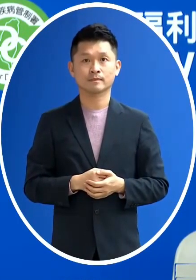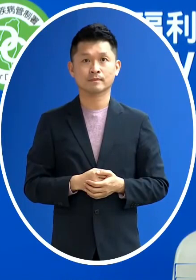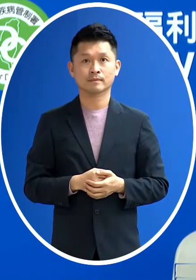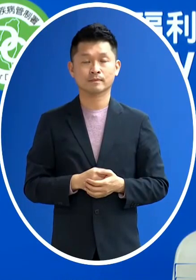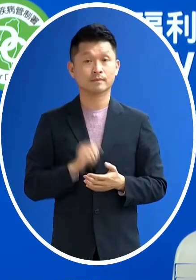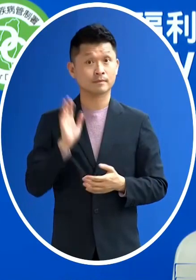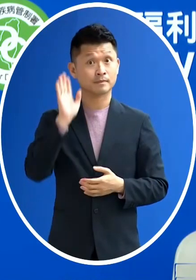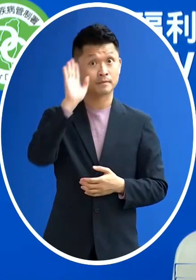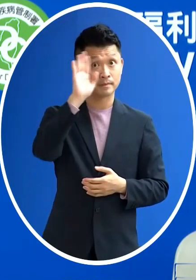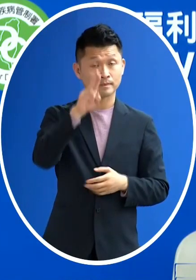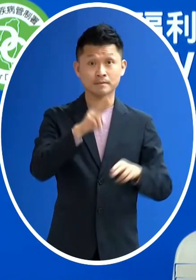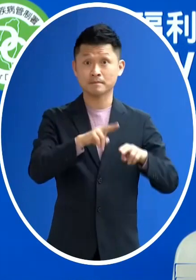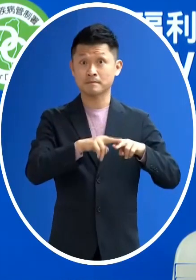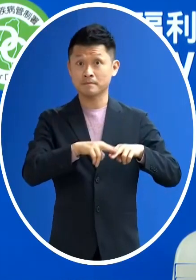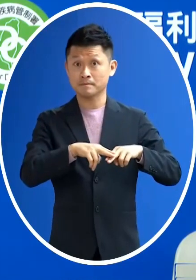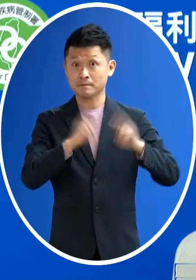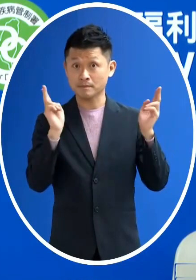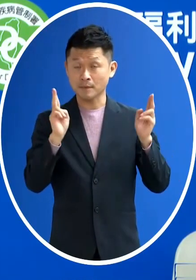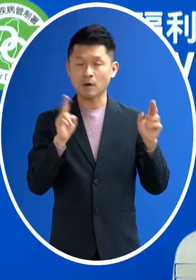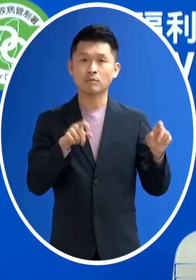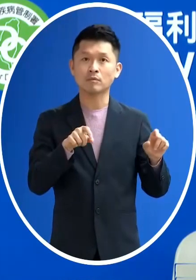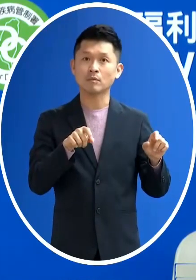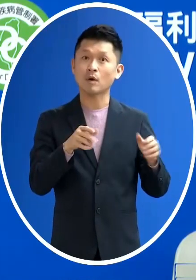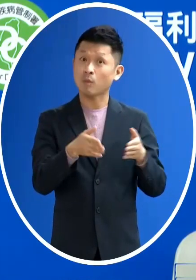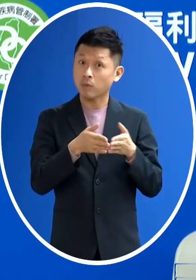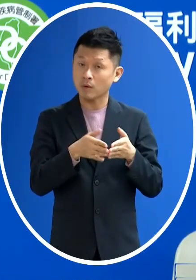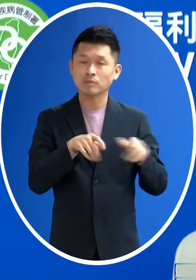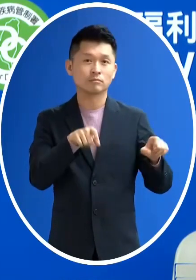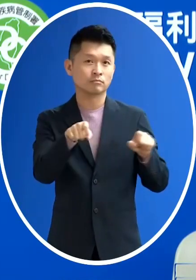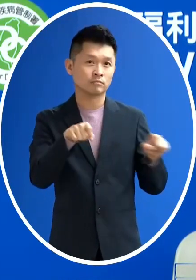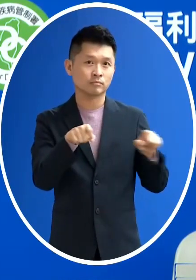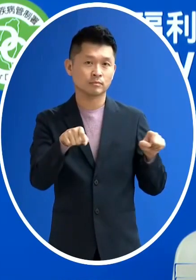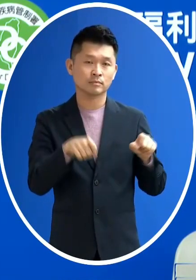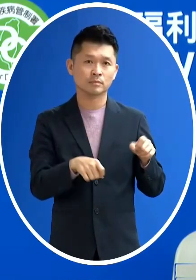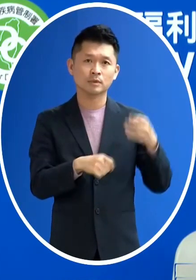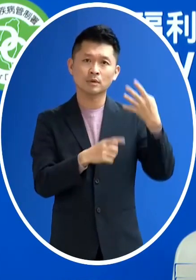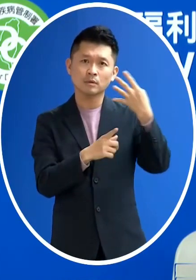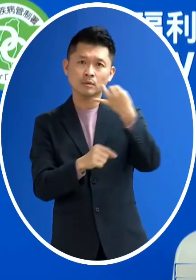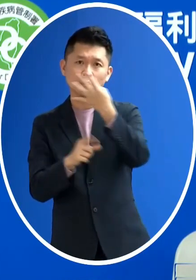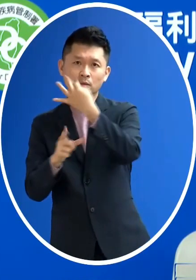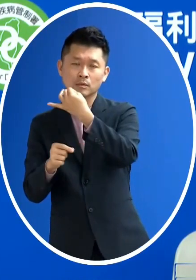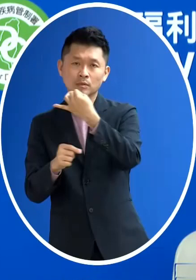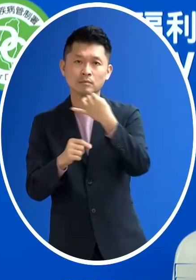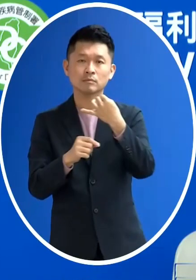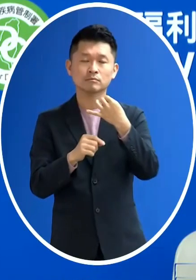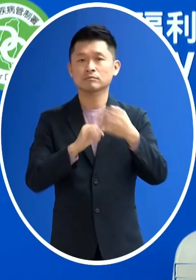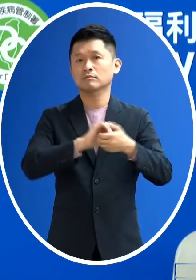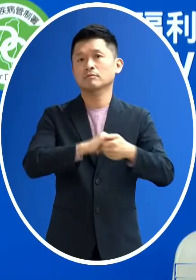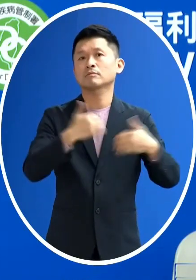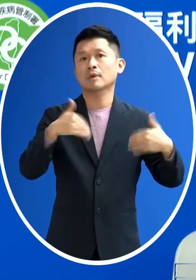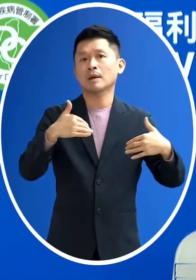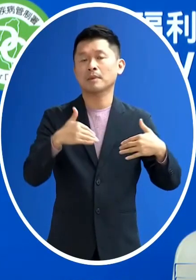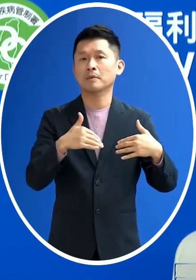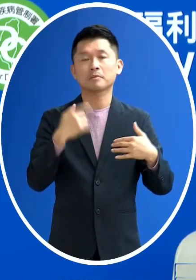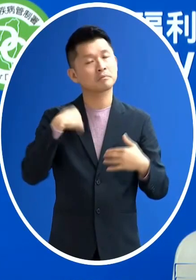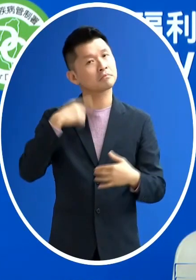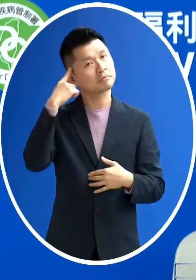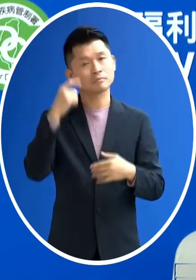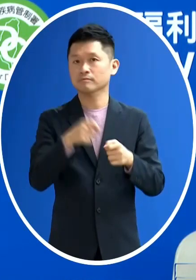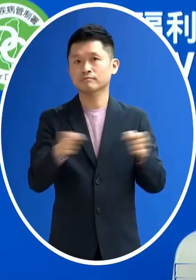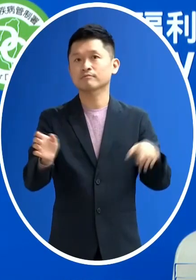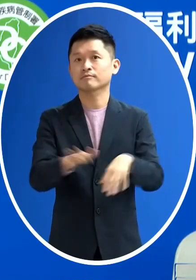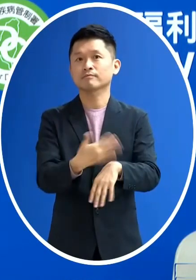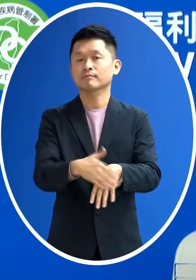面就会开放的这个规划里面，好，那时程我现在还没有确定，我想大概不会太久了哈。